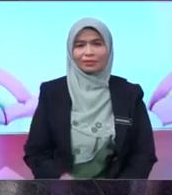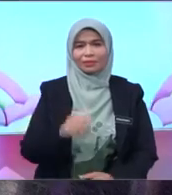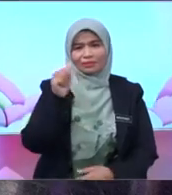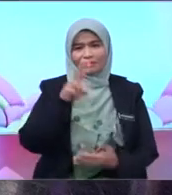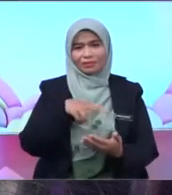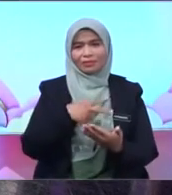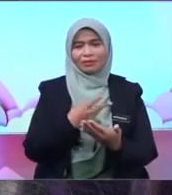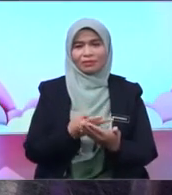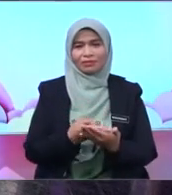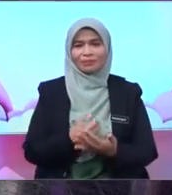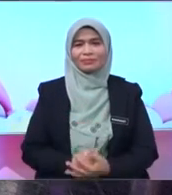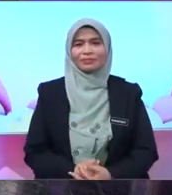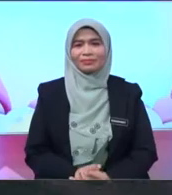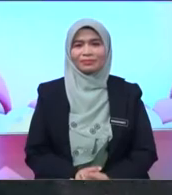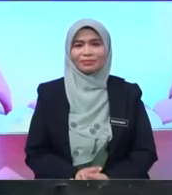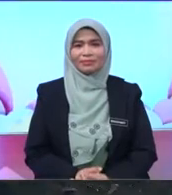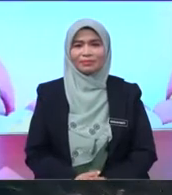g.co gula